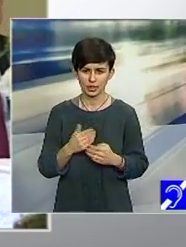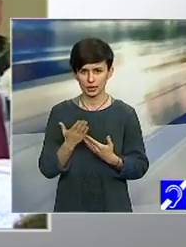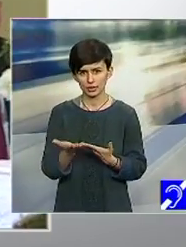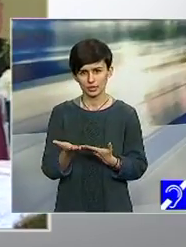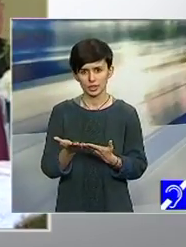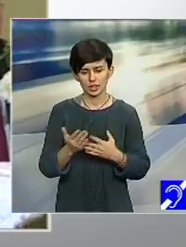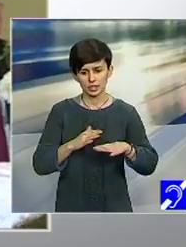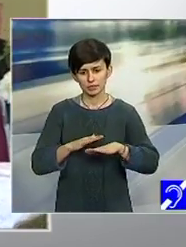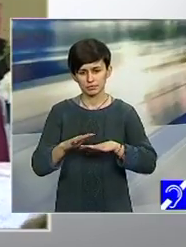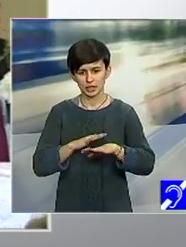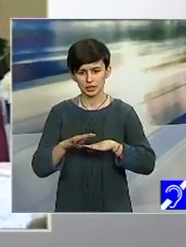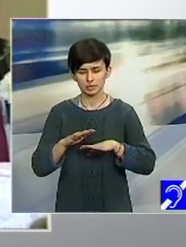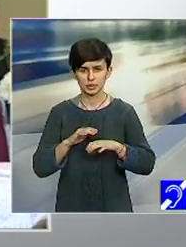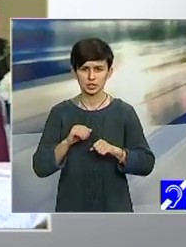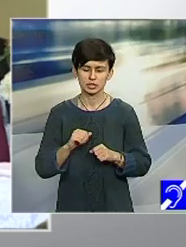administrația